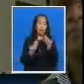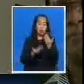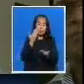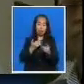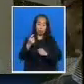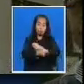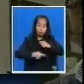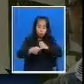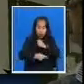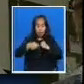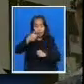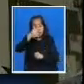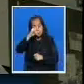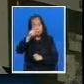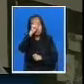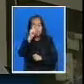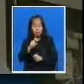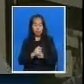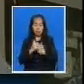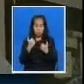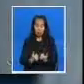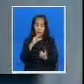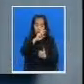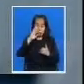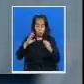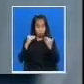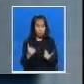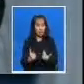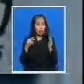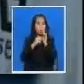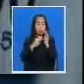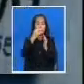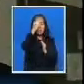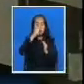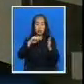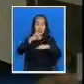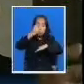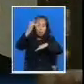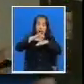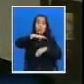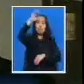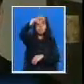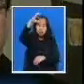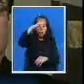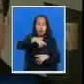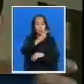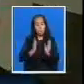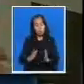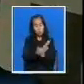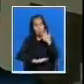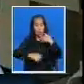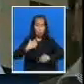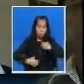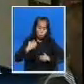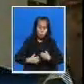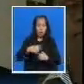ำนองนั้นนะครับการที่เราใช้ระบบปัจจุบันอยู่ก็หมายความว่าพอเกิดภัยธรรมชาติทีก็เดือดร้อนท่านฝ่ายปกครองเนี่ยต้องม